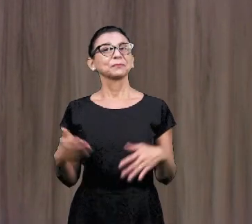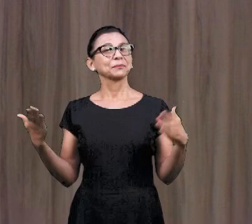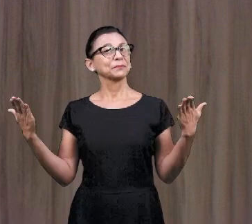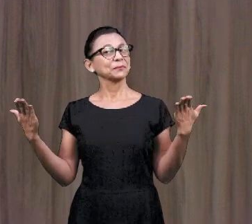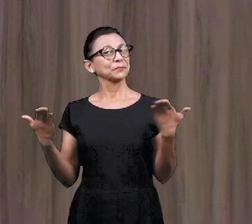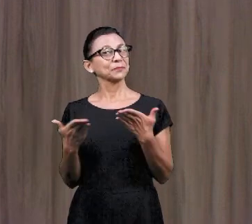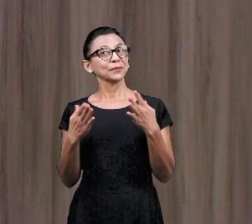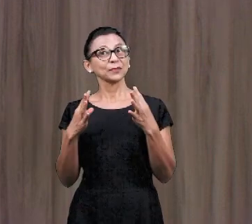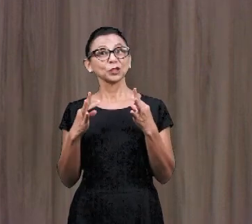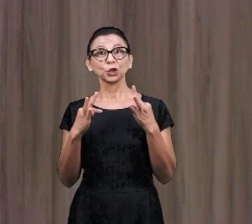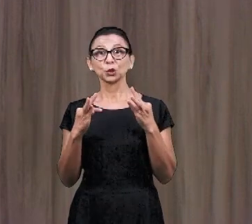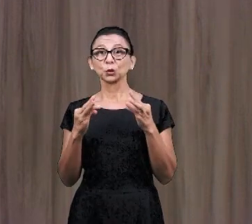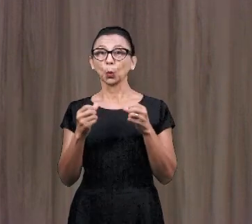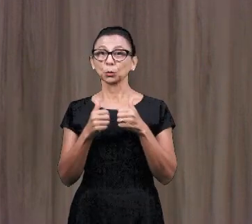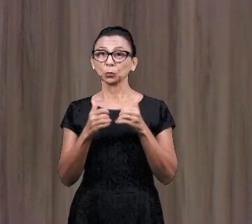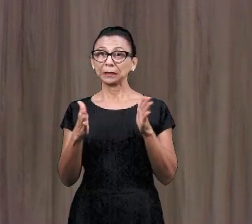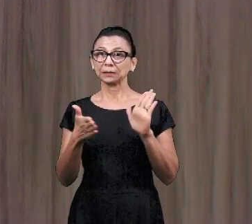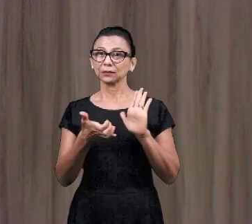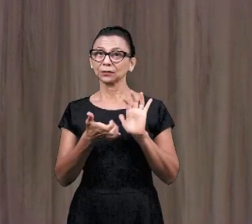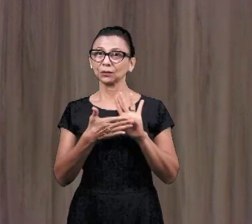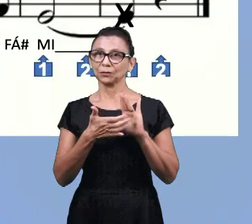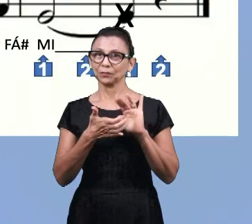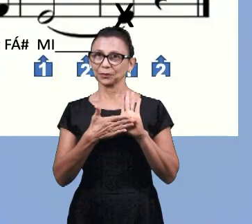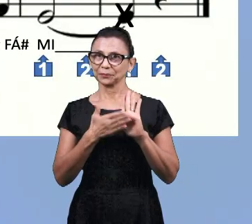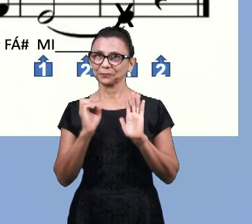Maintenant, nous allons jouer toute l'introduction.